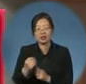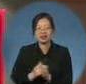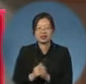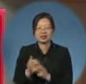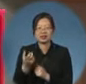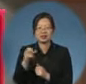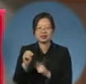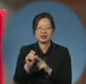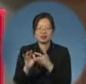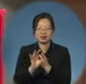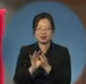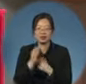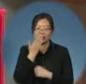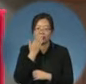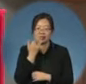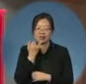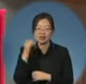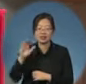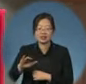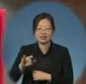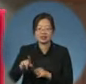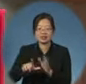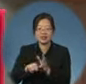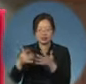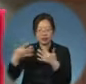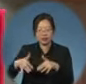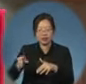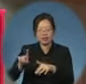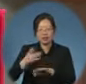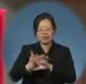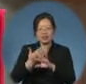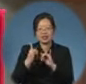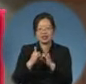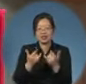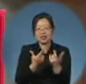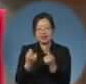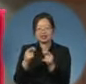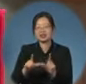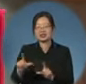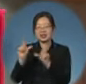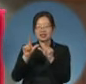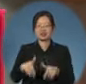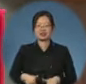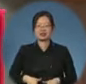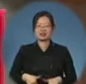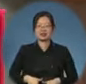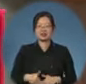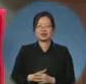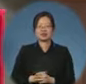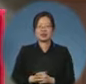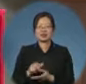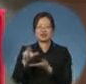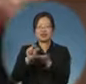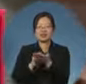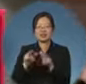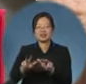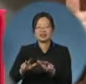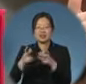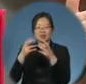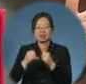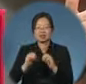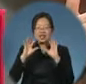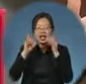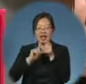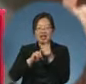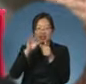7 10만원이면 되는데 그때는 어떤 조건이라면 남과 같이 살 수 있었다는 4 4 문제는 지금 많은